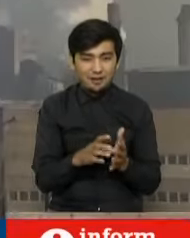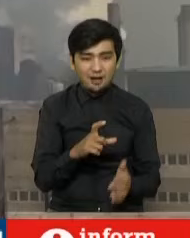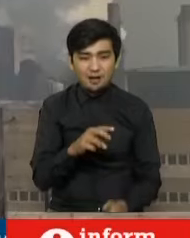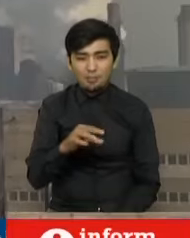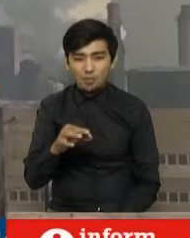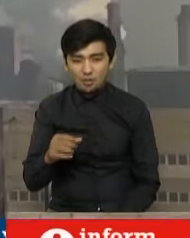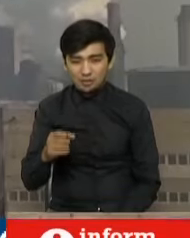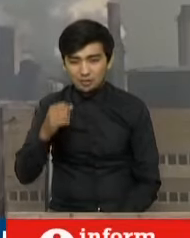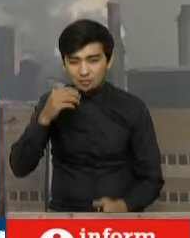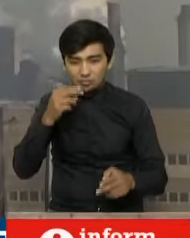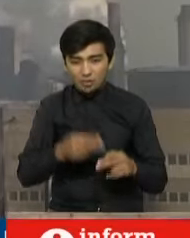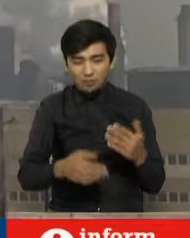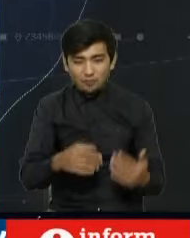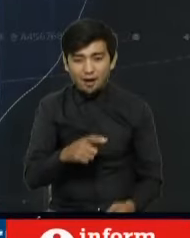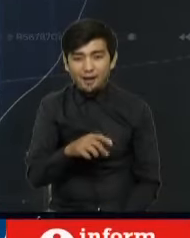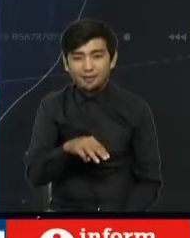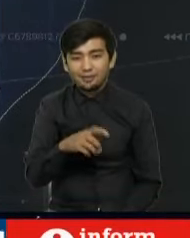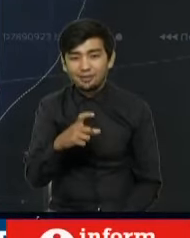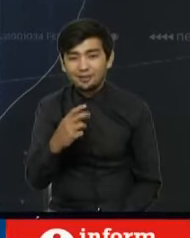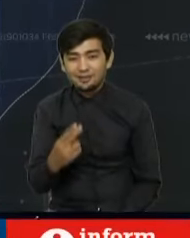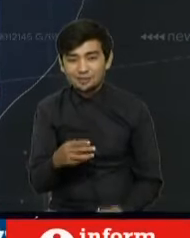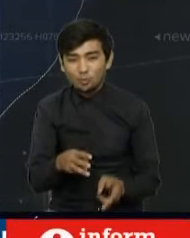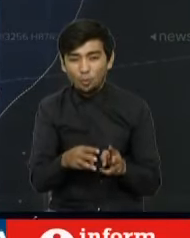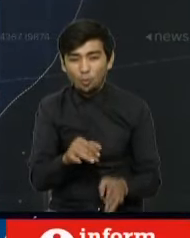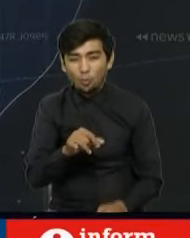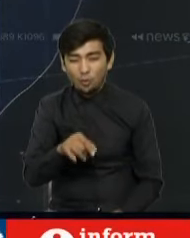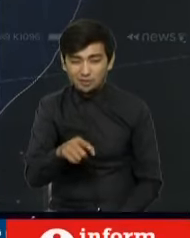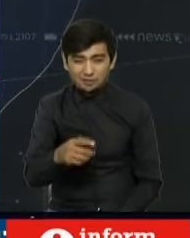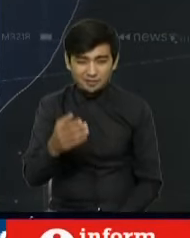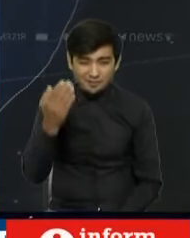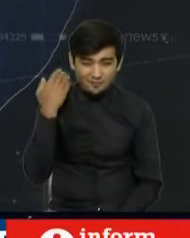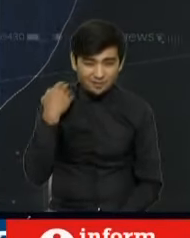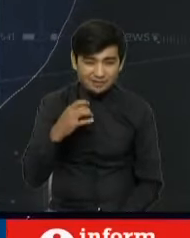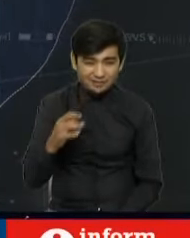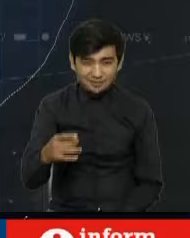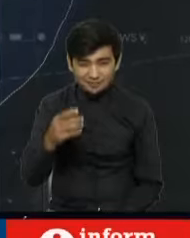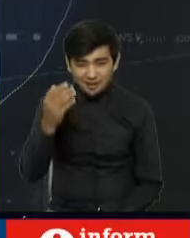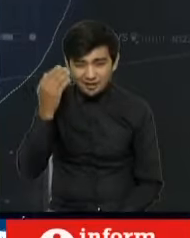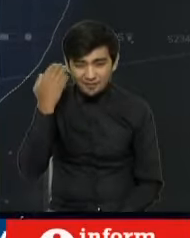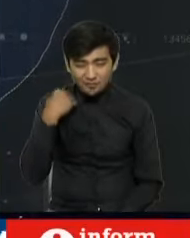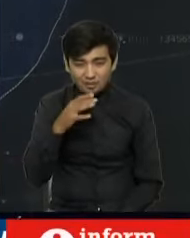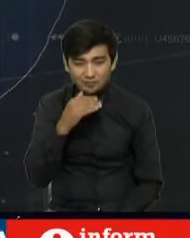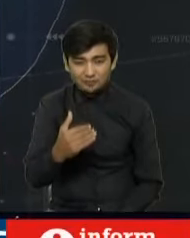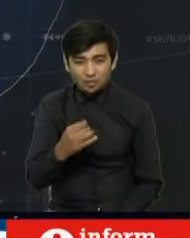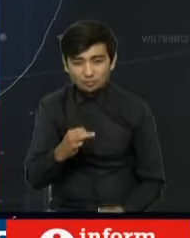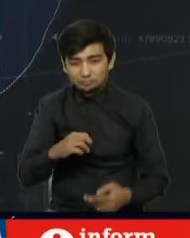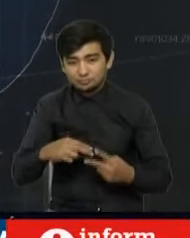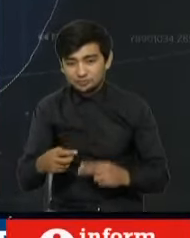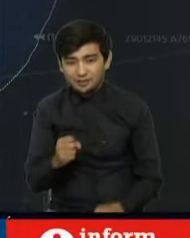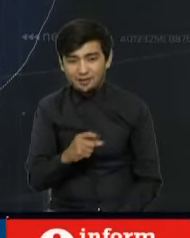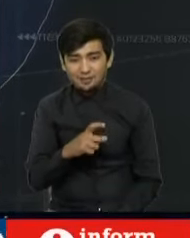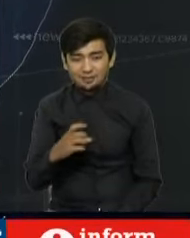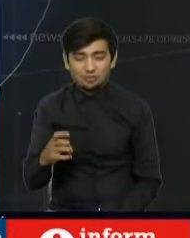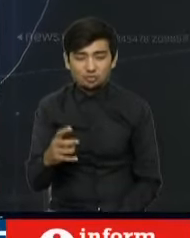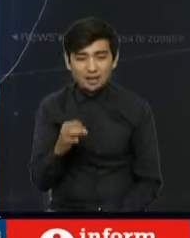ТЭЦ вообще пережиток прошлого. Вот эти тарифы и вот это центральное отопление, оно дестимулирует потребителей экономить вообще в целом.